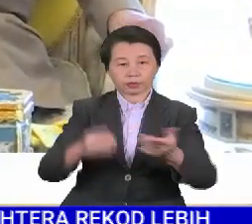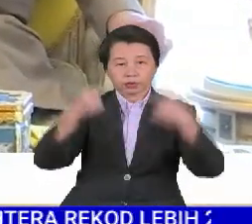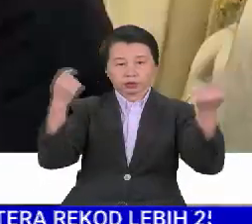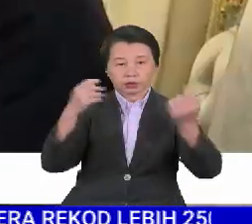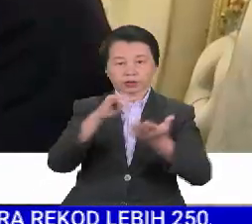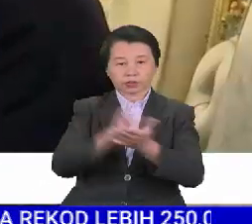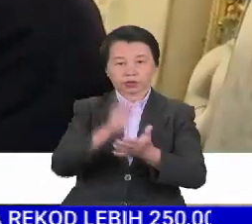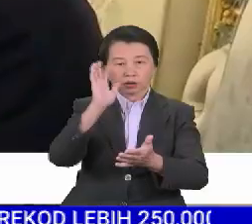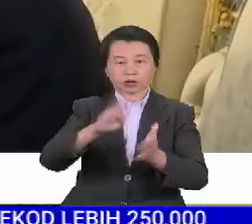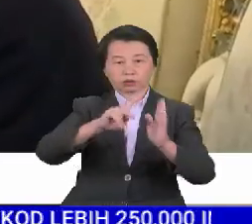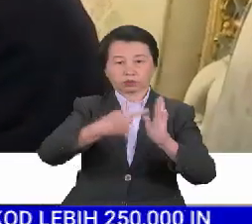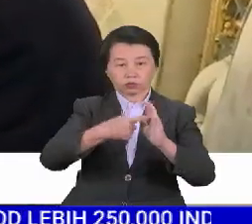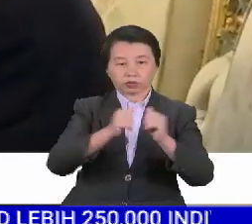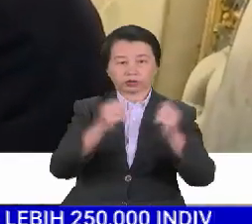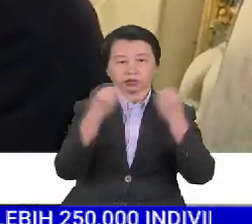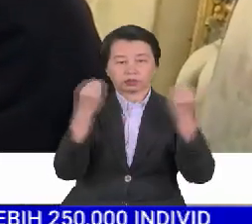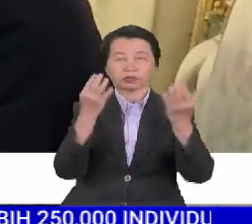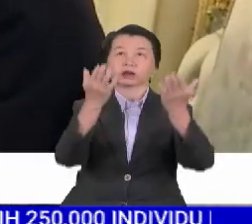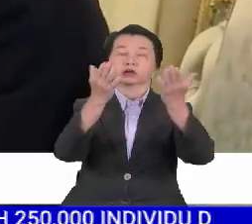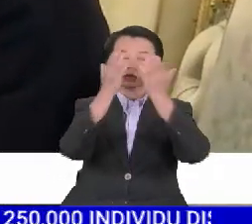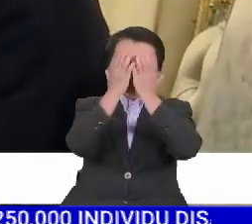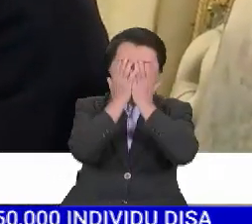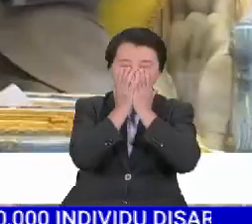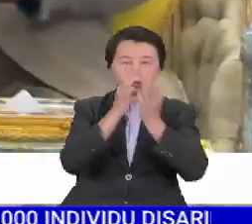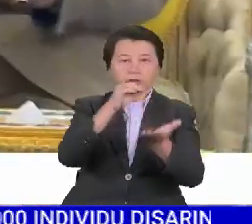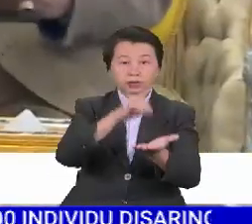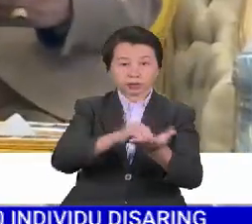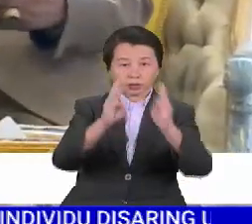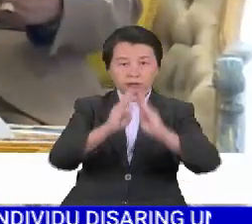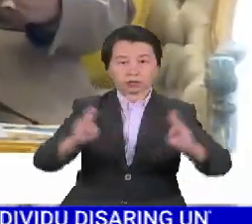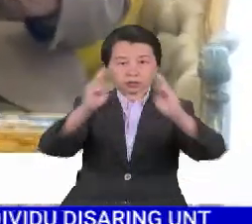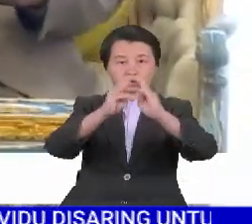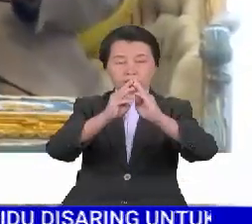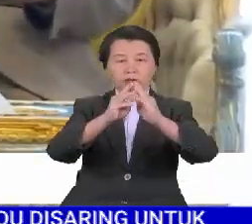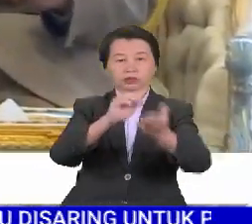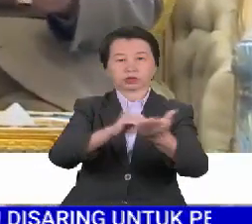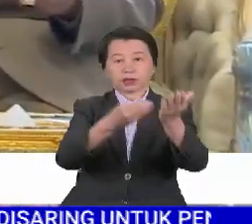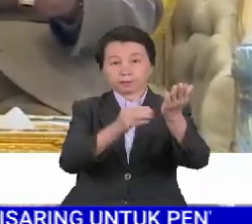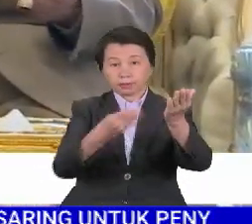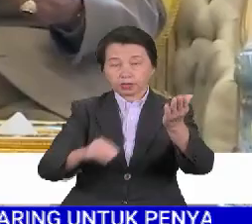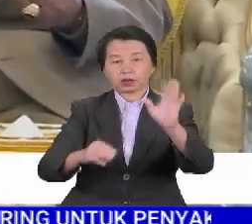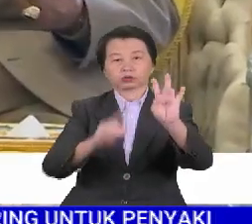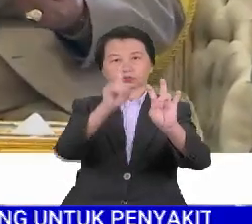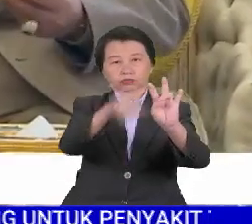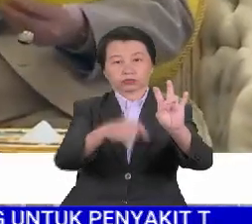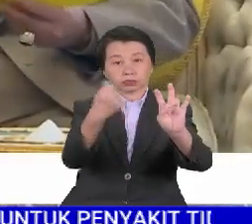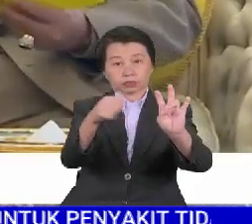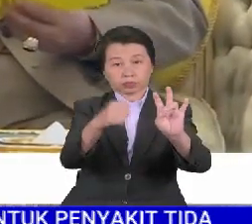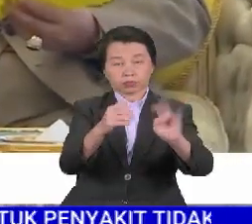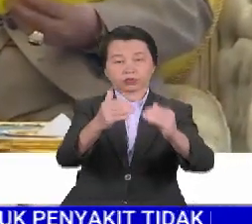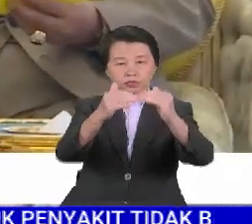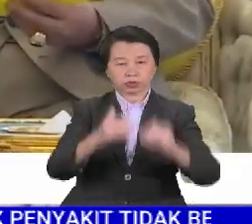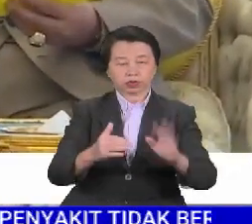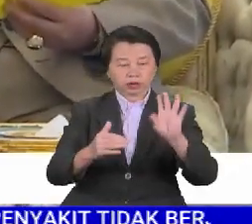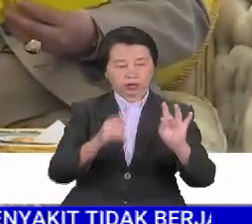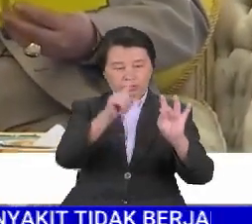perayaan itu akan dimulakan dengan majlis kesyukuran bertempat di Masjid Al-Taqwa Miri pada 7 Oktober. Di samping itu, pada